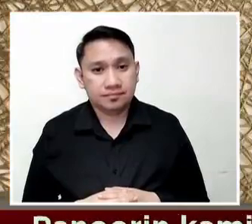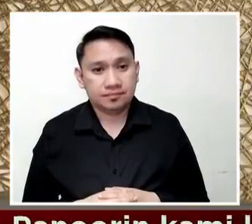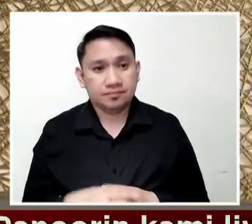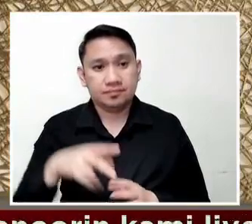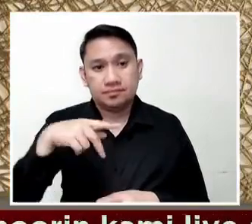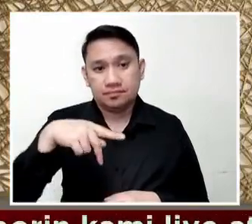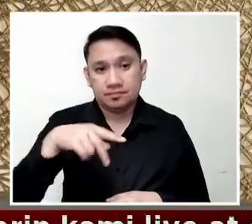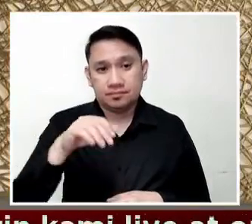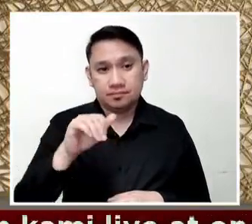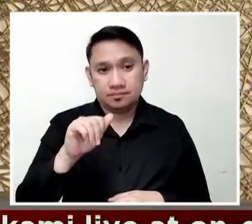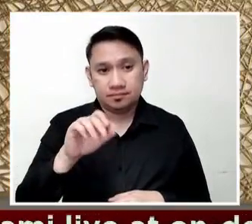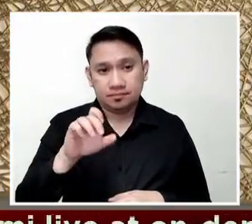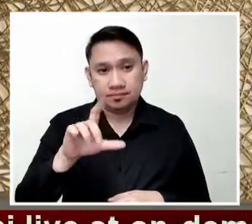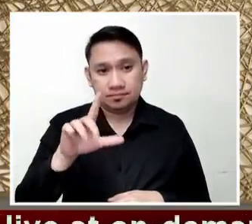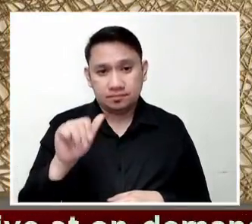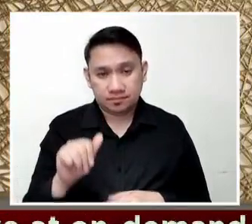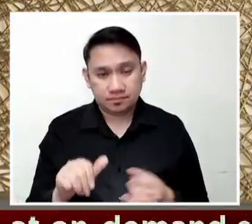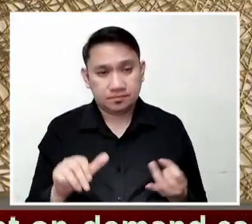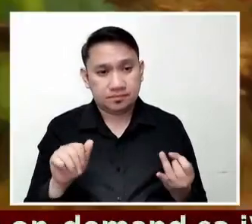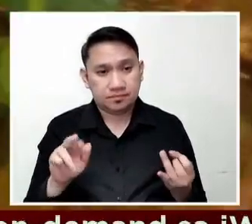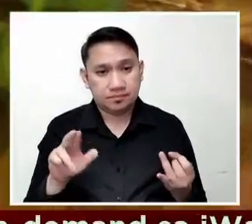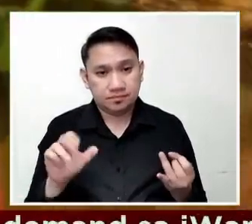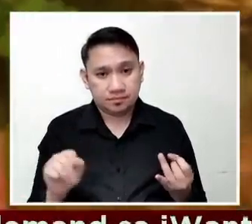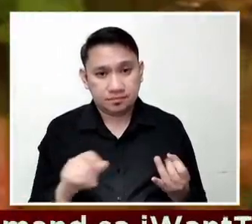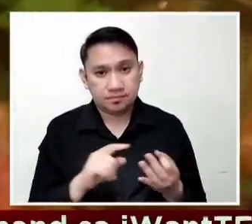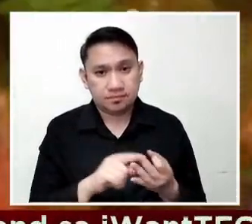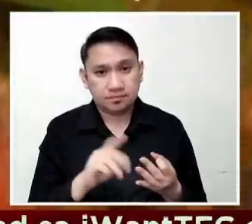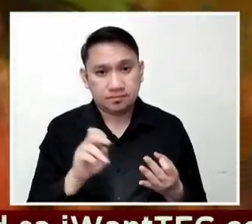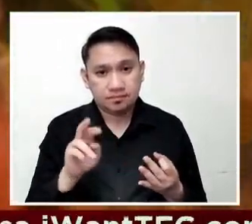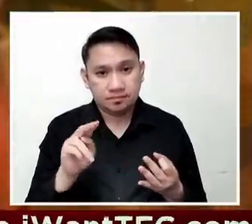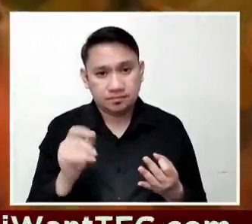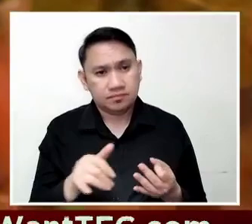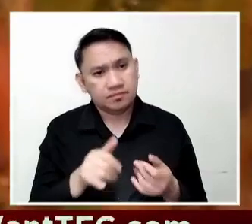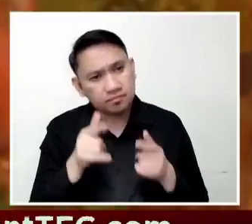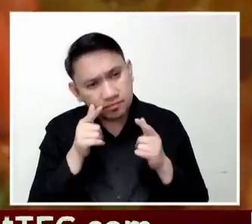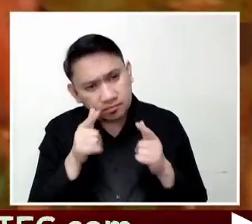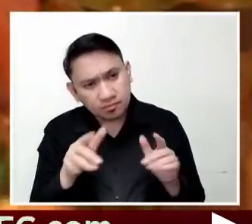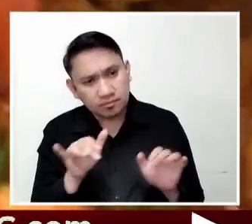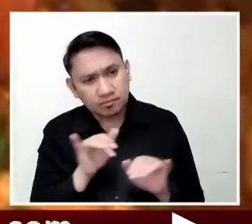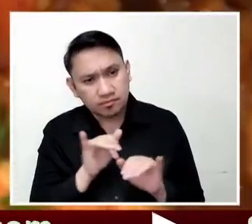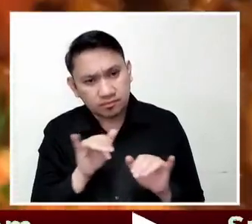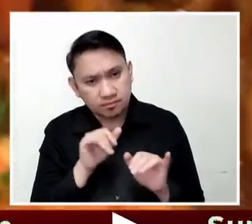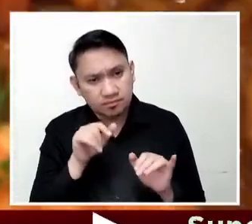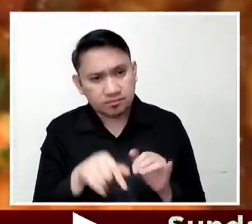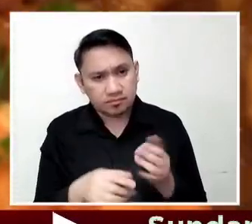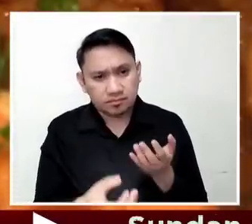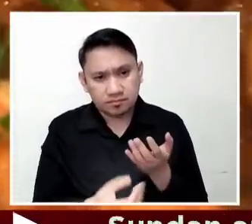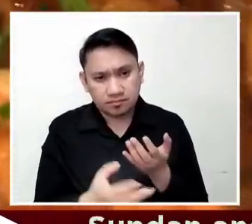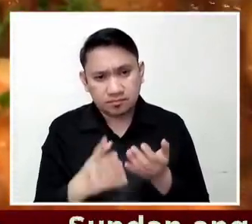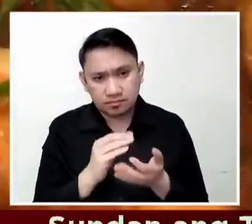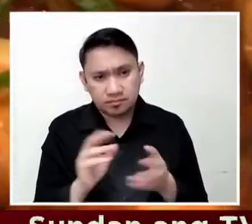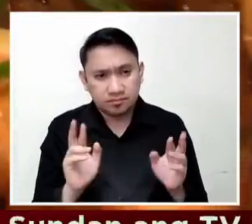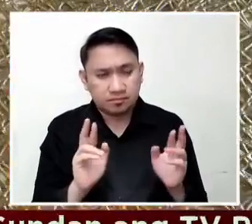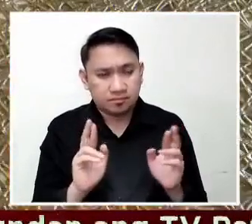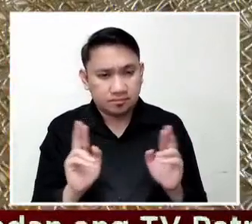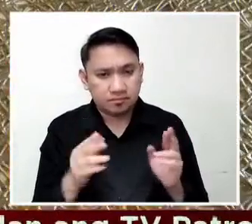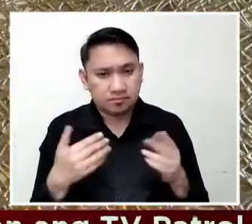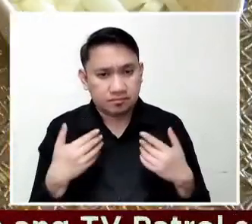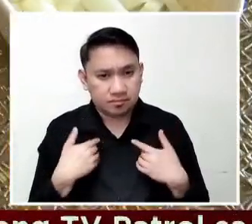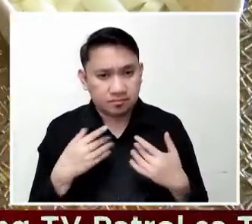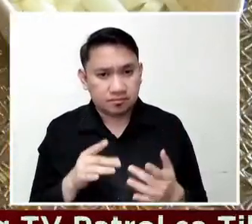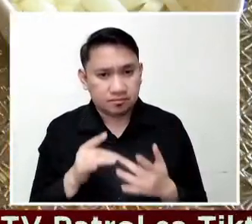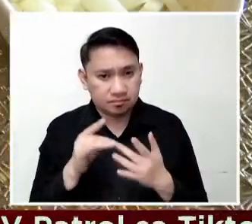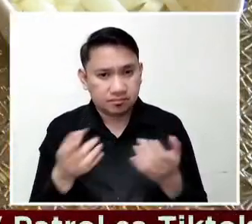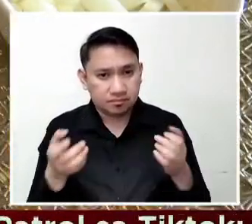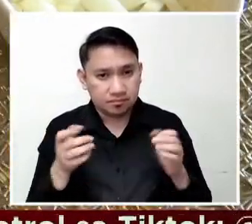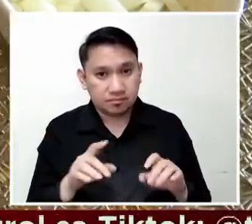Paella, arroz valenciana at bringhe. Halos magkakatulad na lutuin at madalas ihanda tuwing may okasyon. Pero